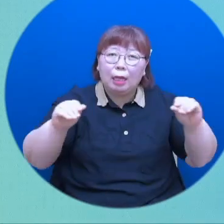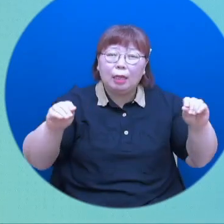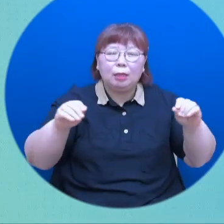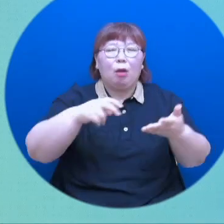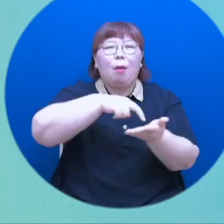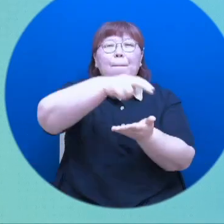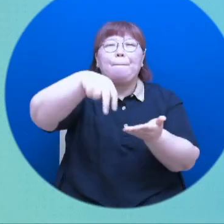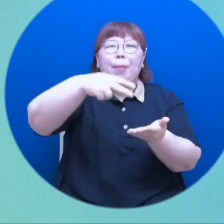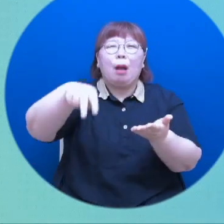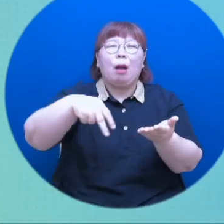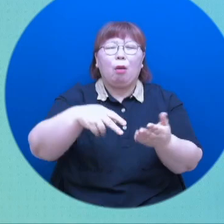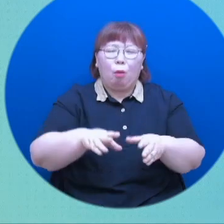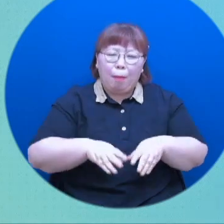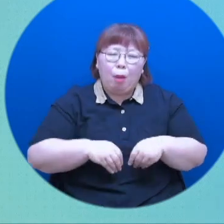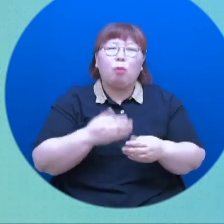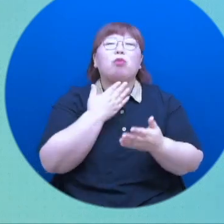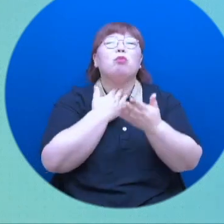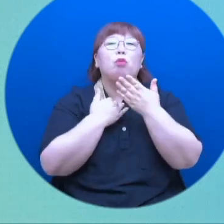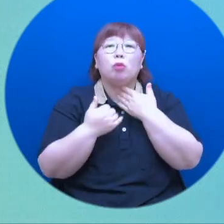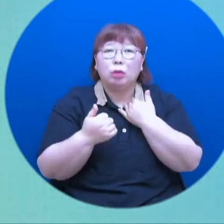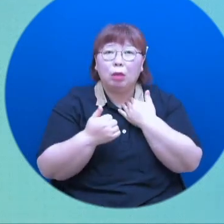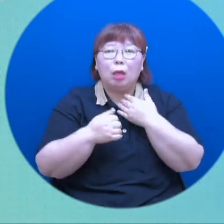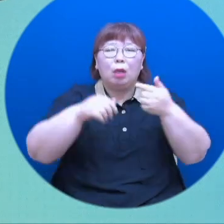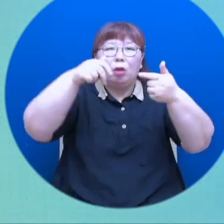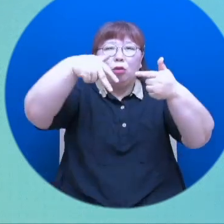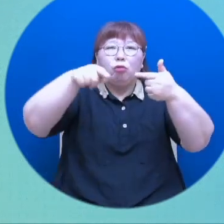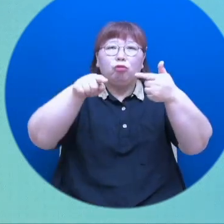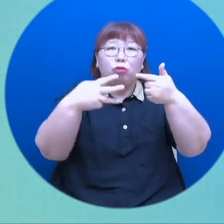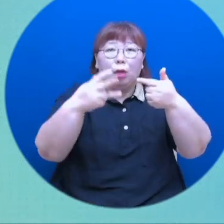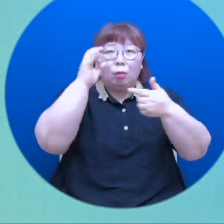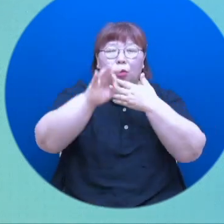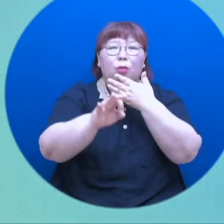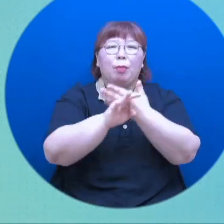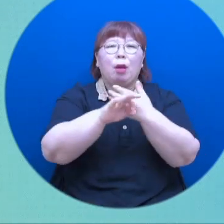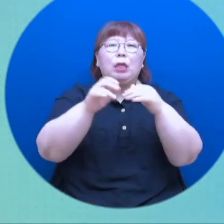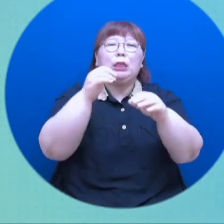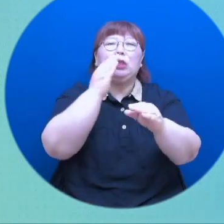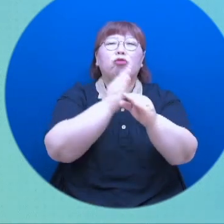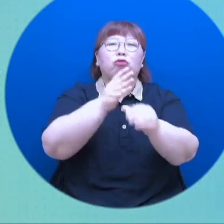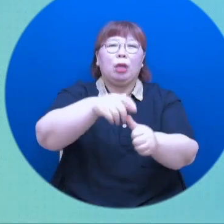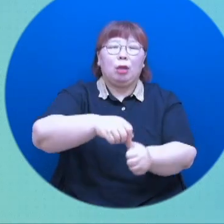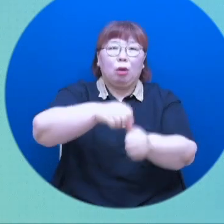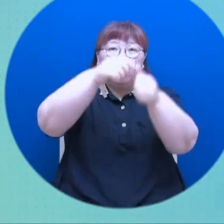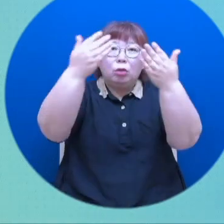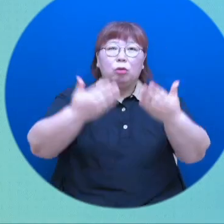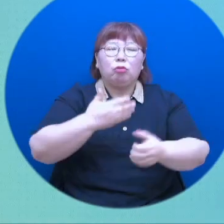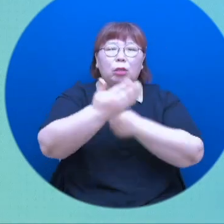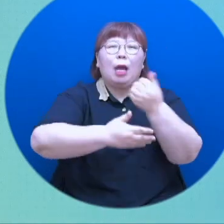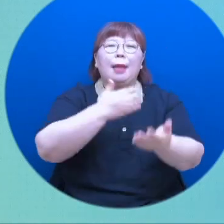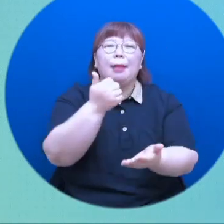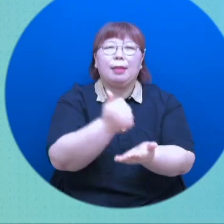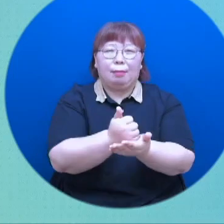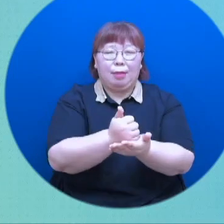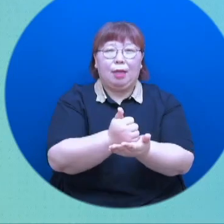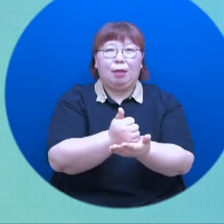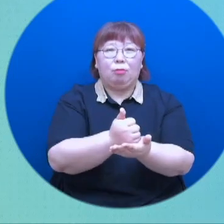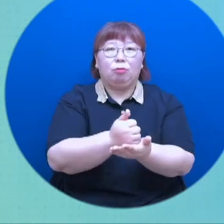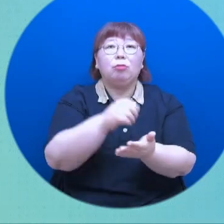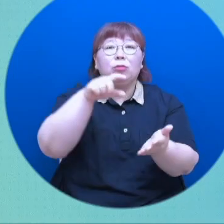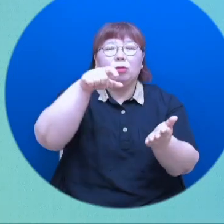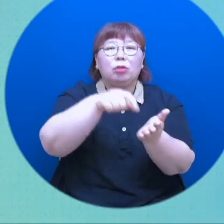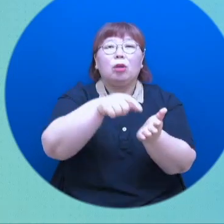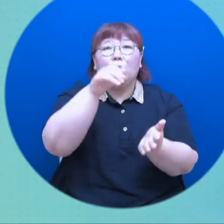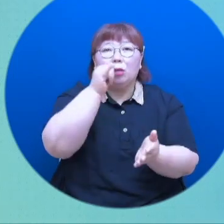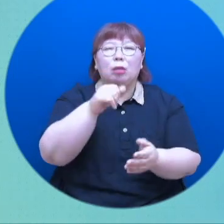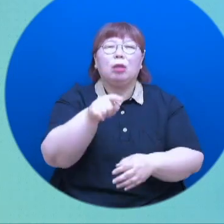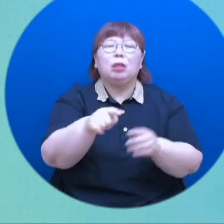목마르다. 6절에 보면 그 고통 가운데 건져주시는 하나님, 속량하시는 하나님이다 말씀해요.